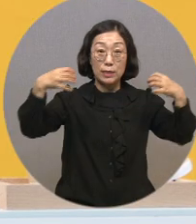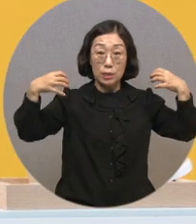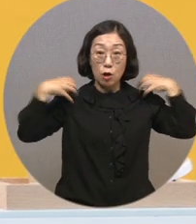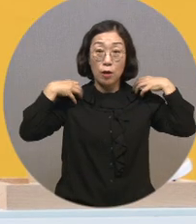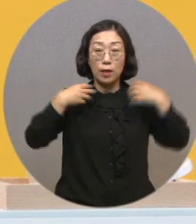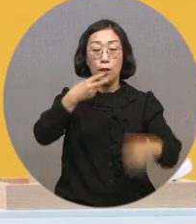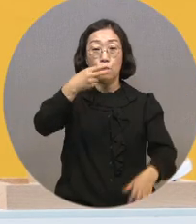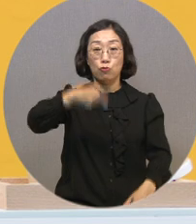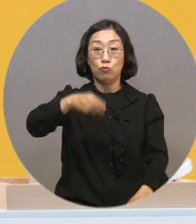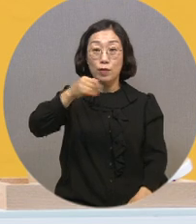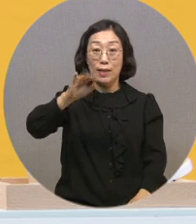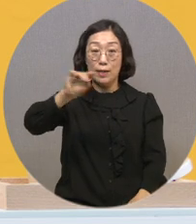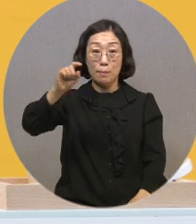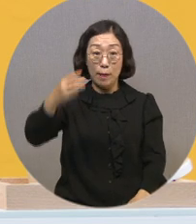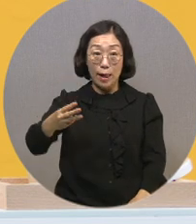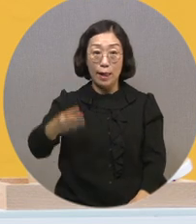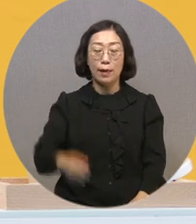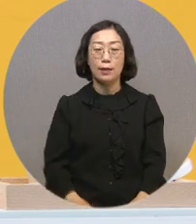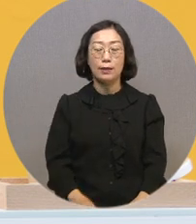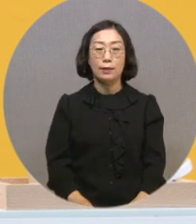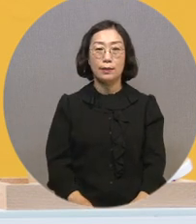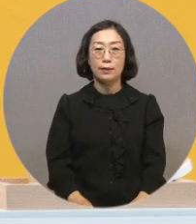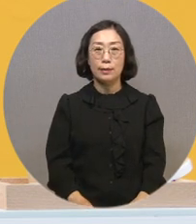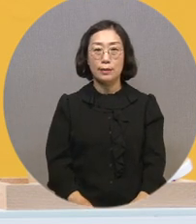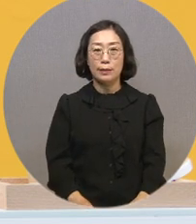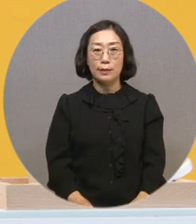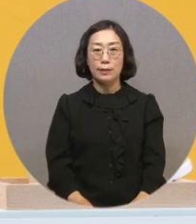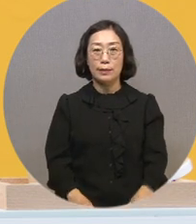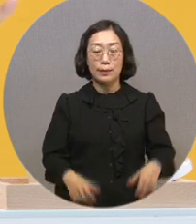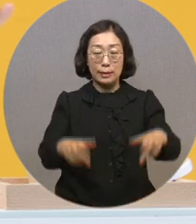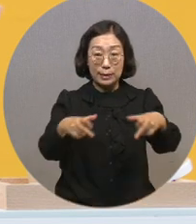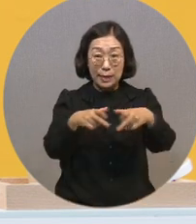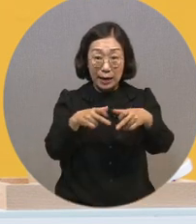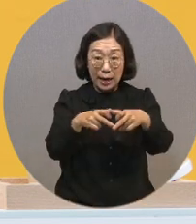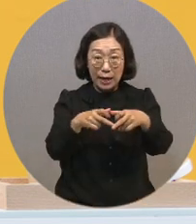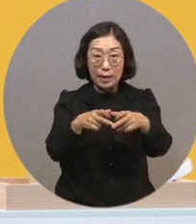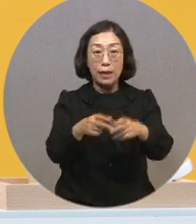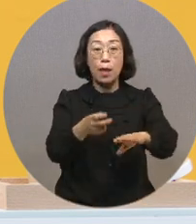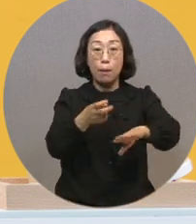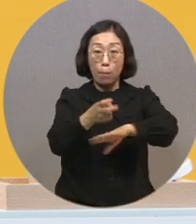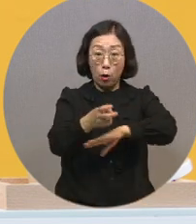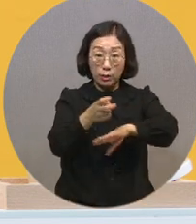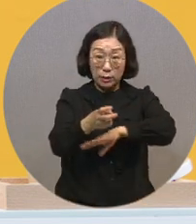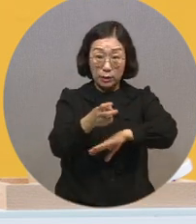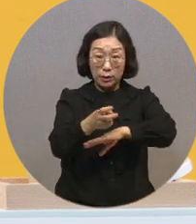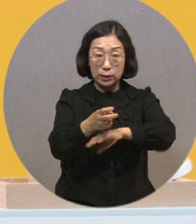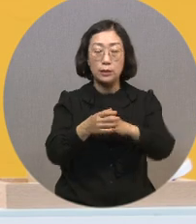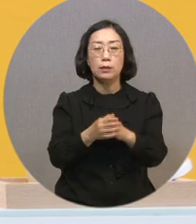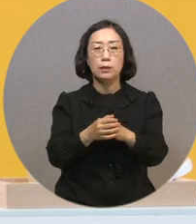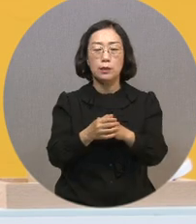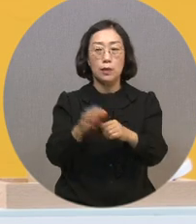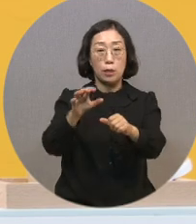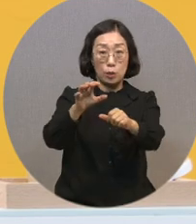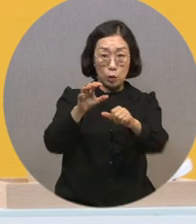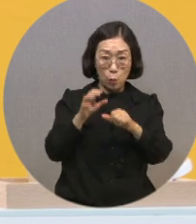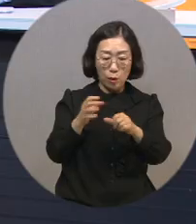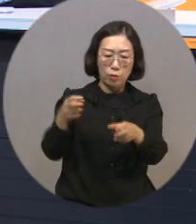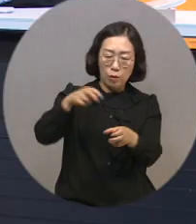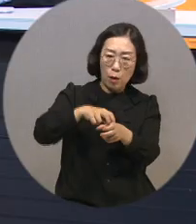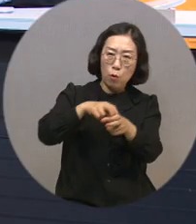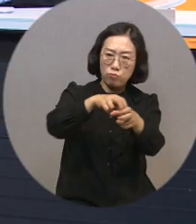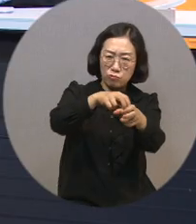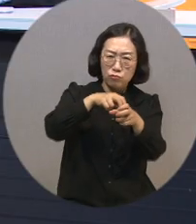네. 우리 그 장애인 버스 여기까지 우리가 협약을 해서 우리가 지금 이용을 하려고